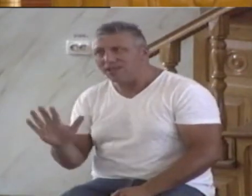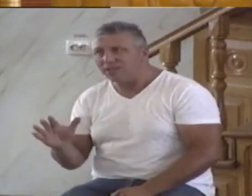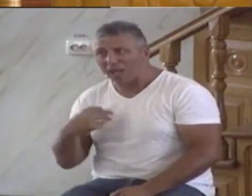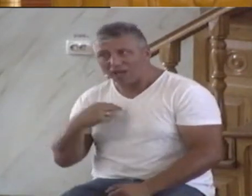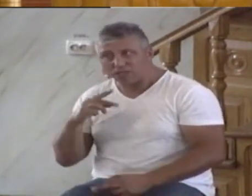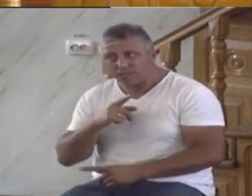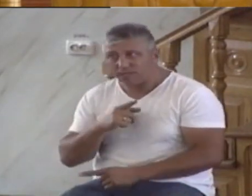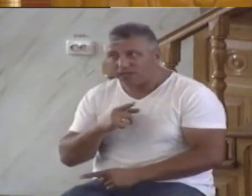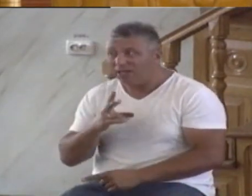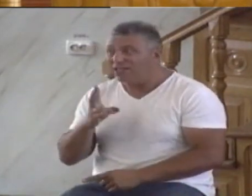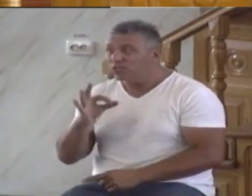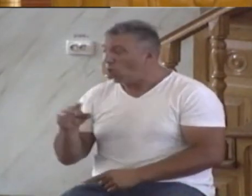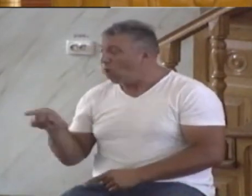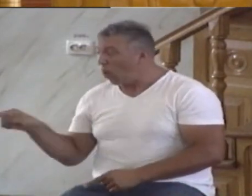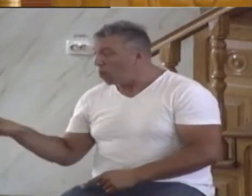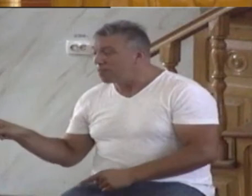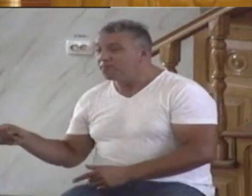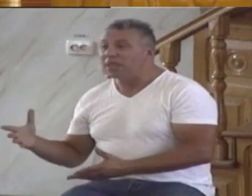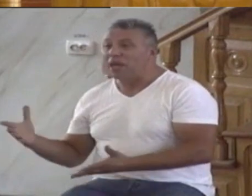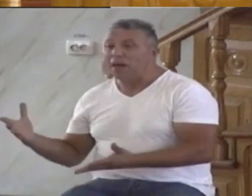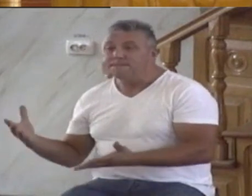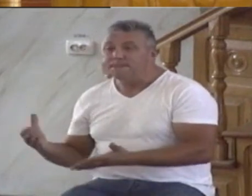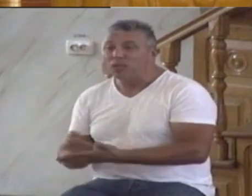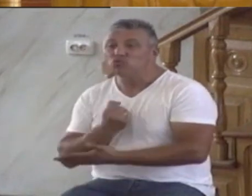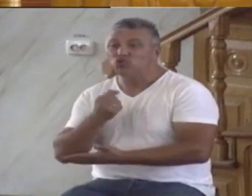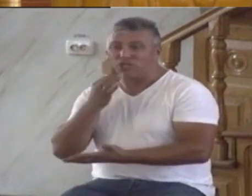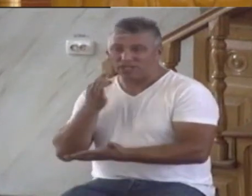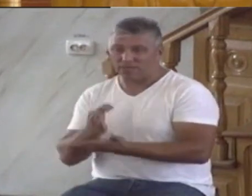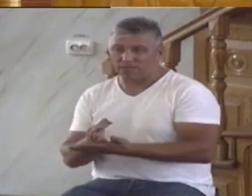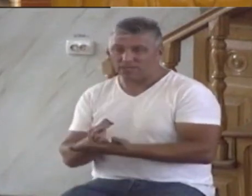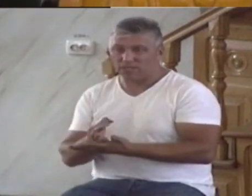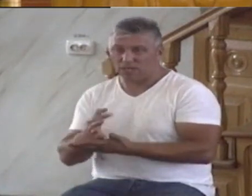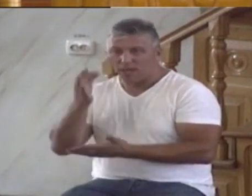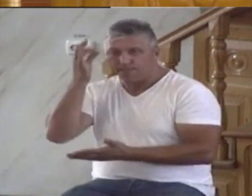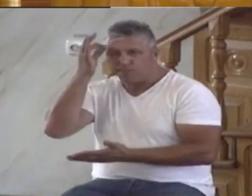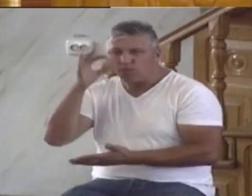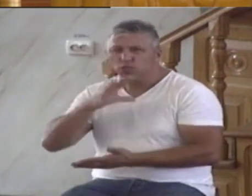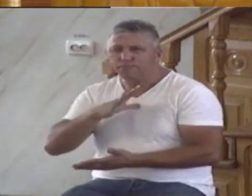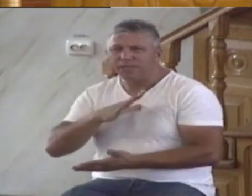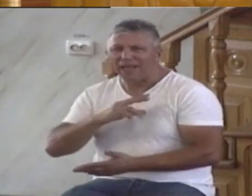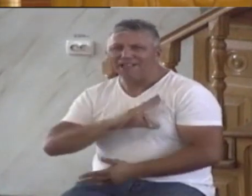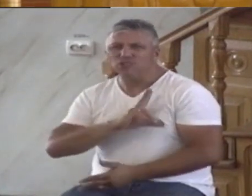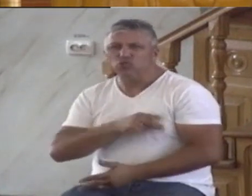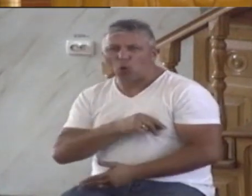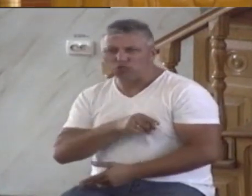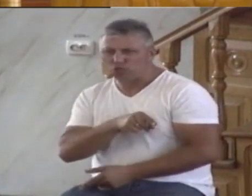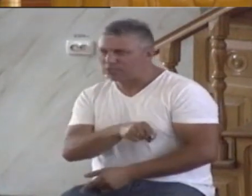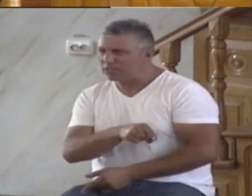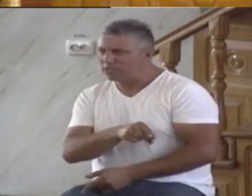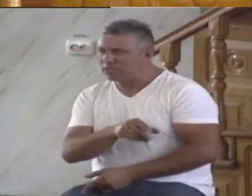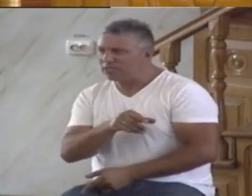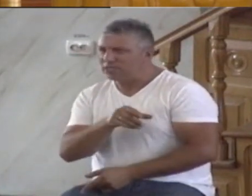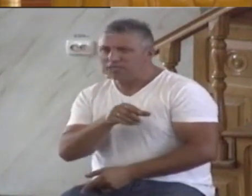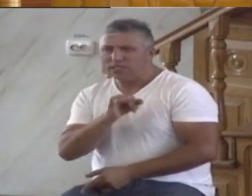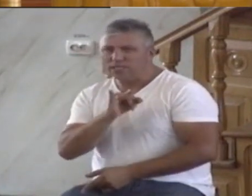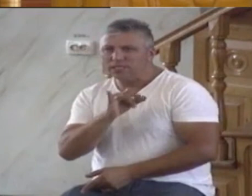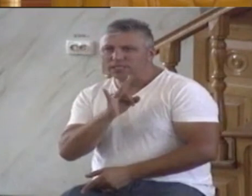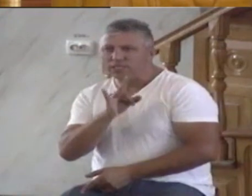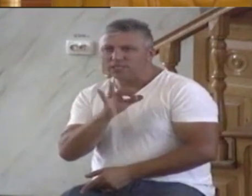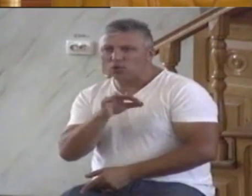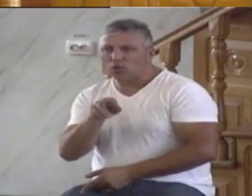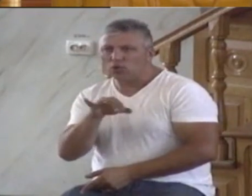И тогда, когда дочь Иродиады на блюде несла его голову, он